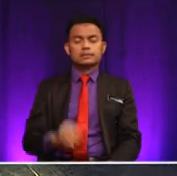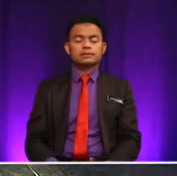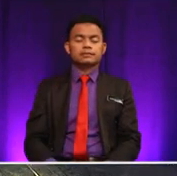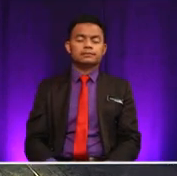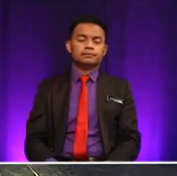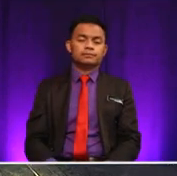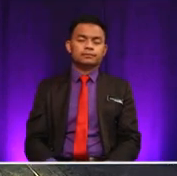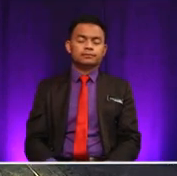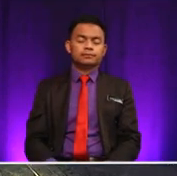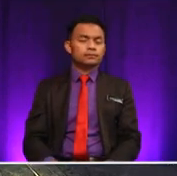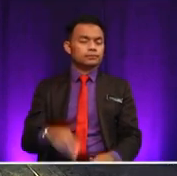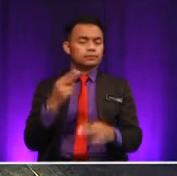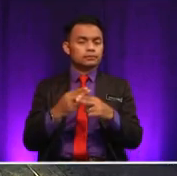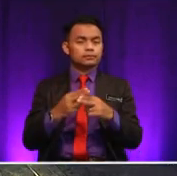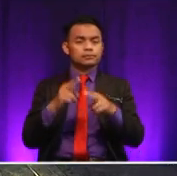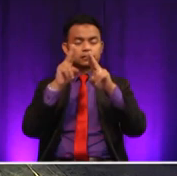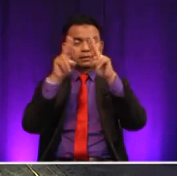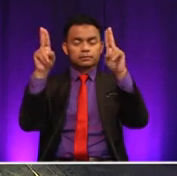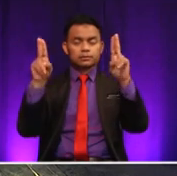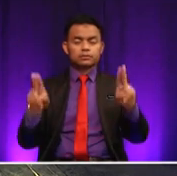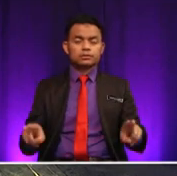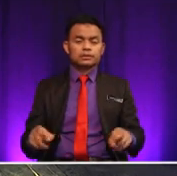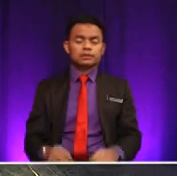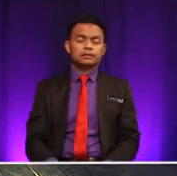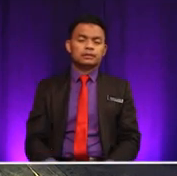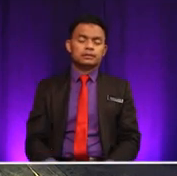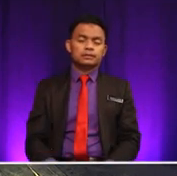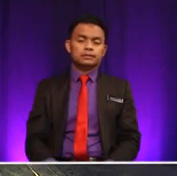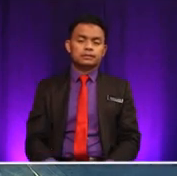nama ujian materi